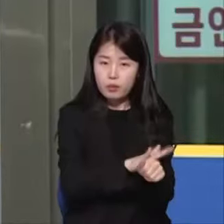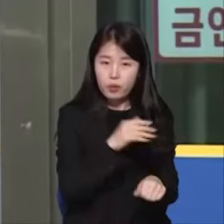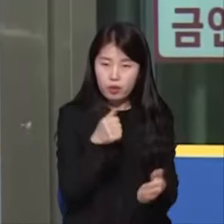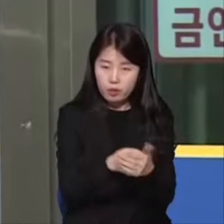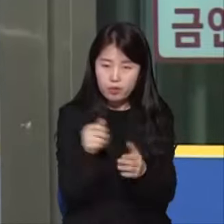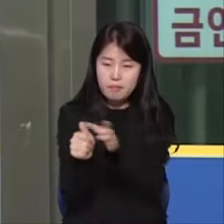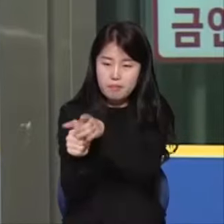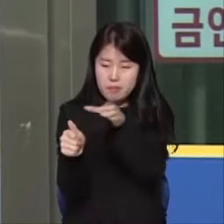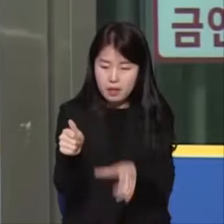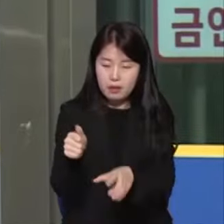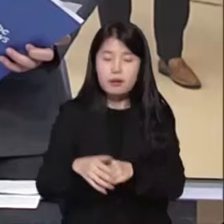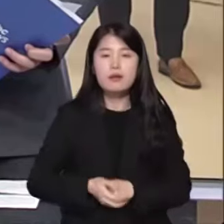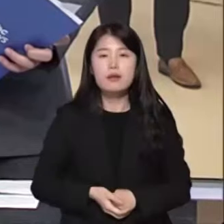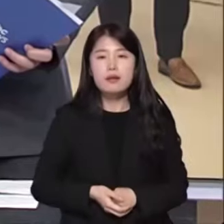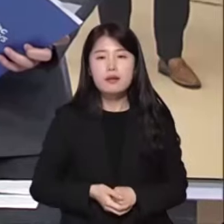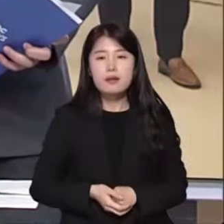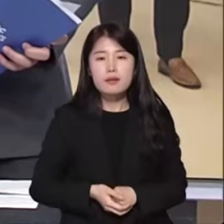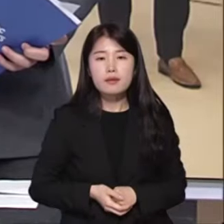조치됐습니다.